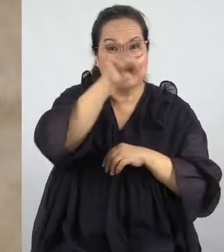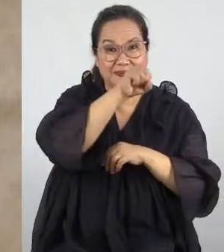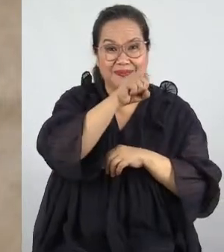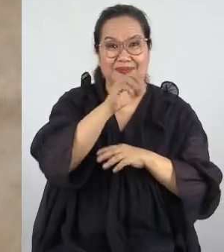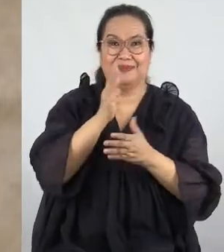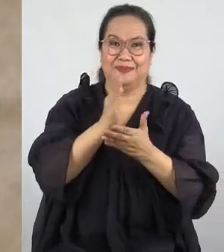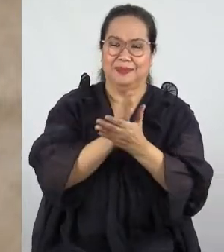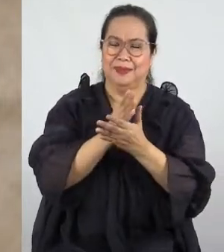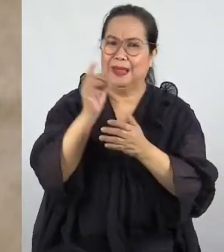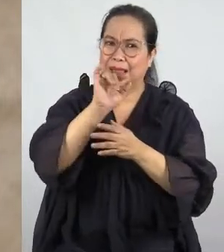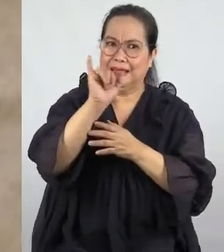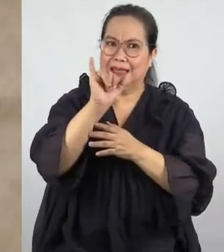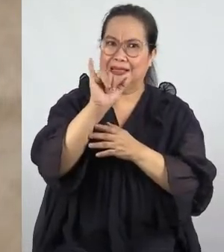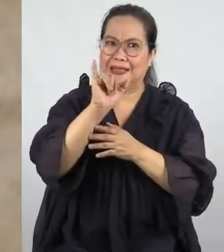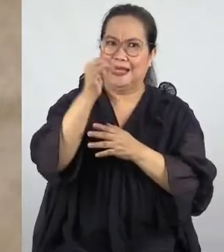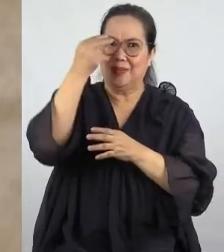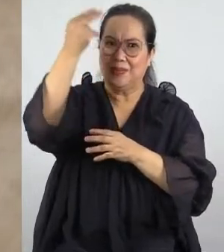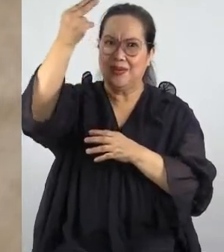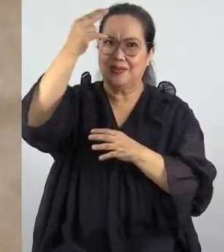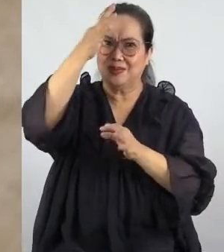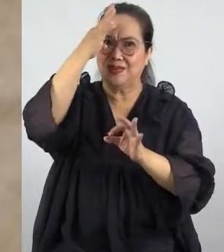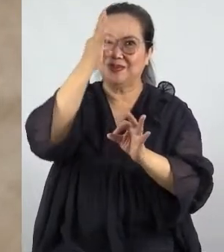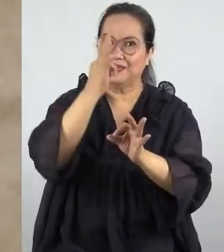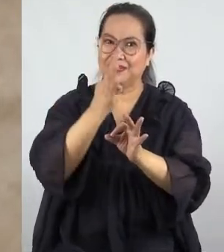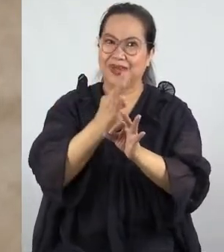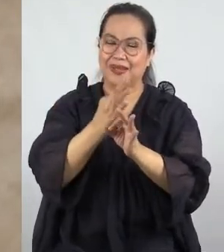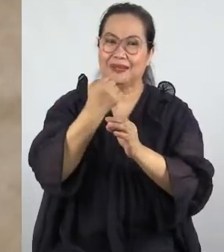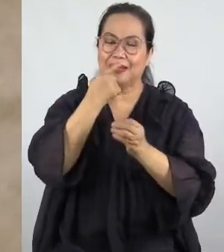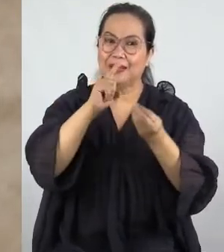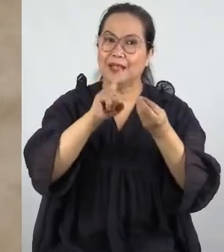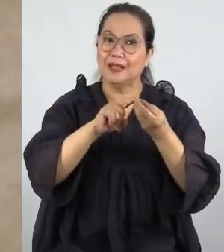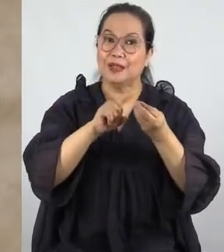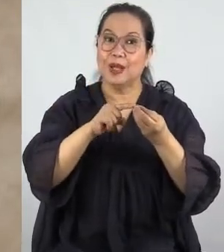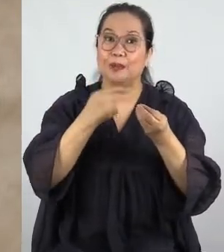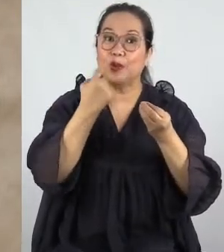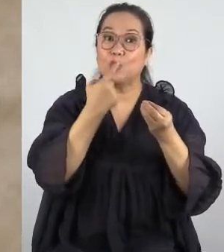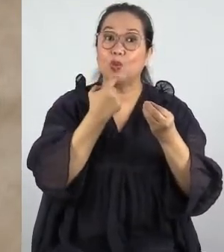doon. Ang mga bayani ng pananampalataya na binabanggit